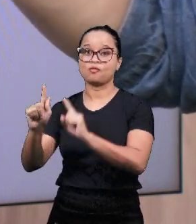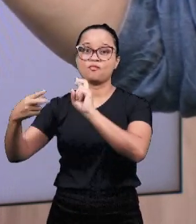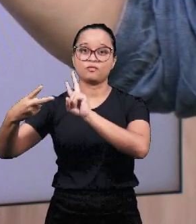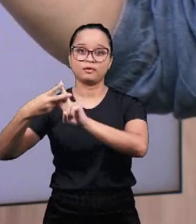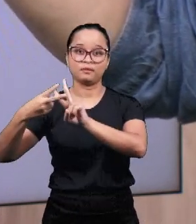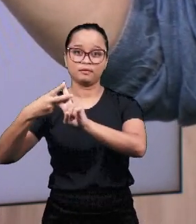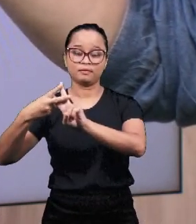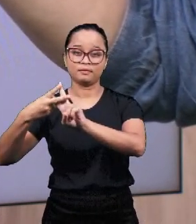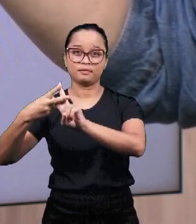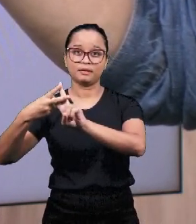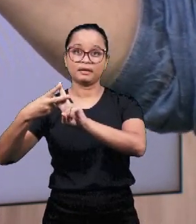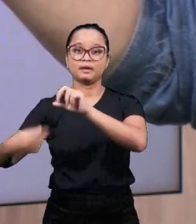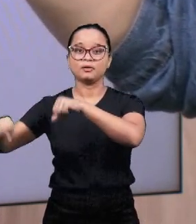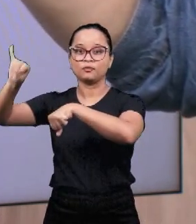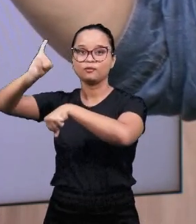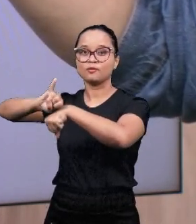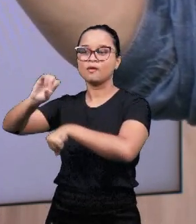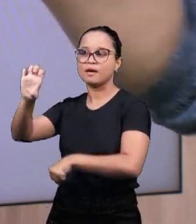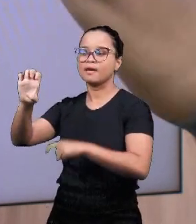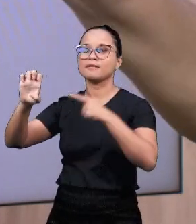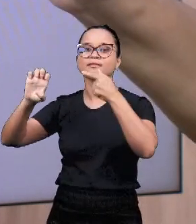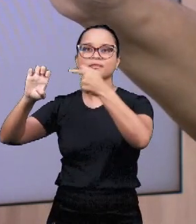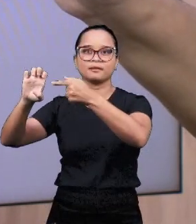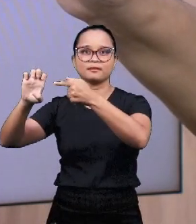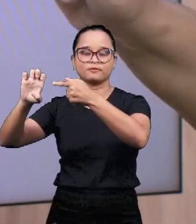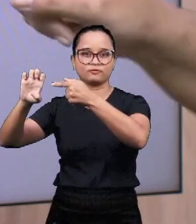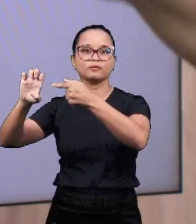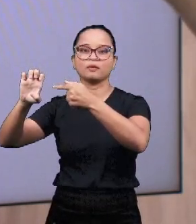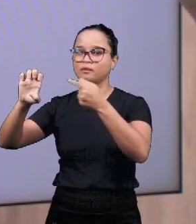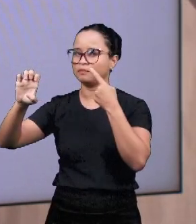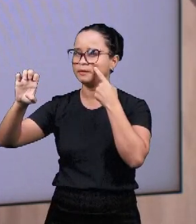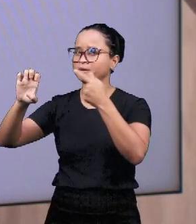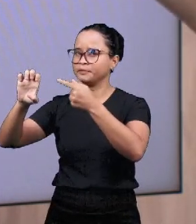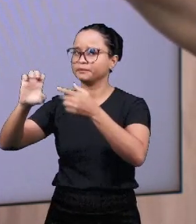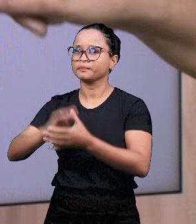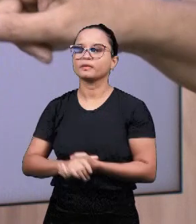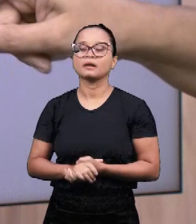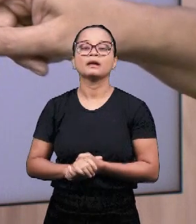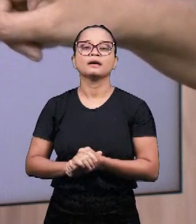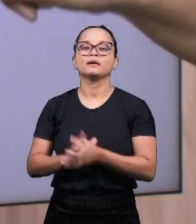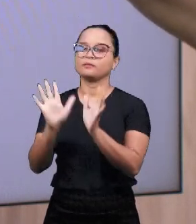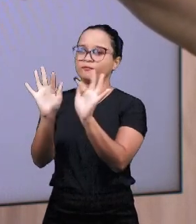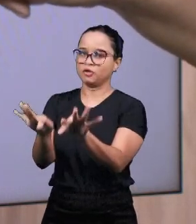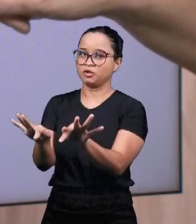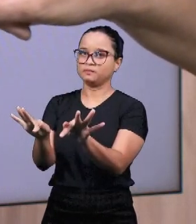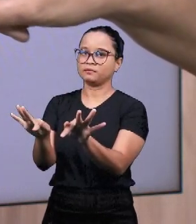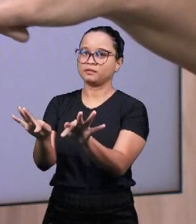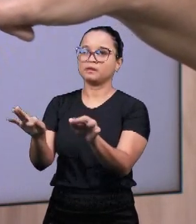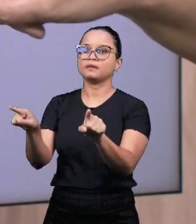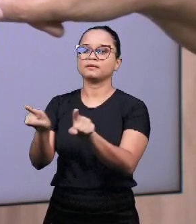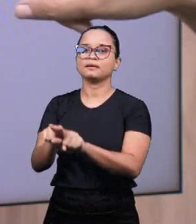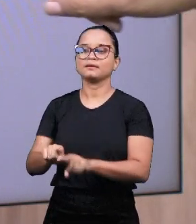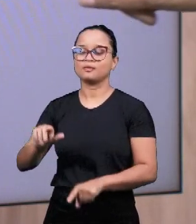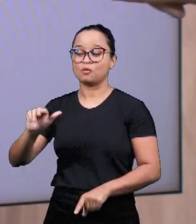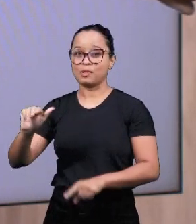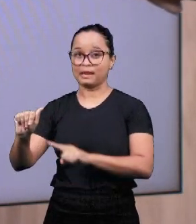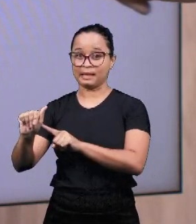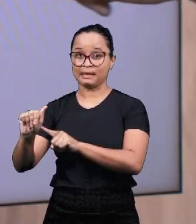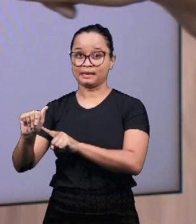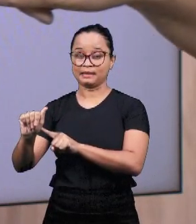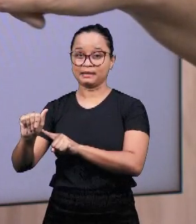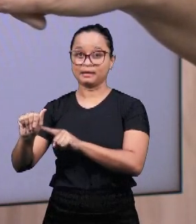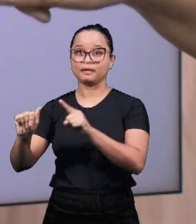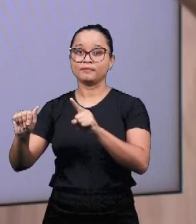majeur. Sol dièse, on va jouer l'accord Mi majeur septième. Et pour finir, la note